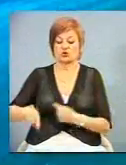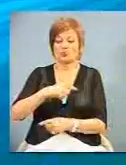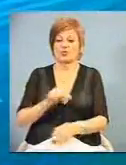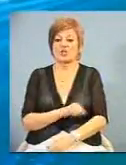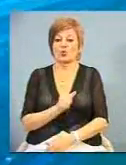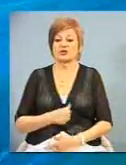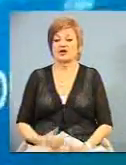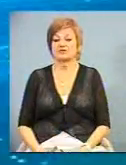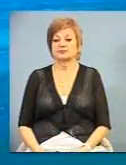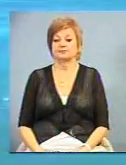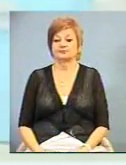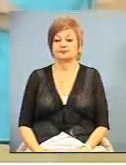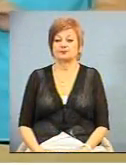наркотиків.